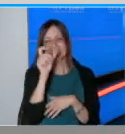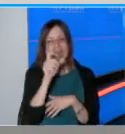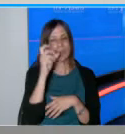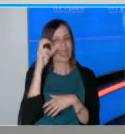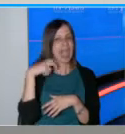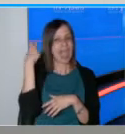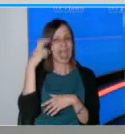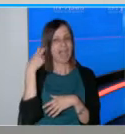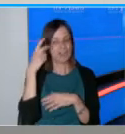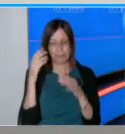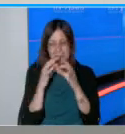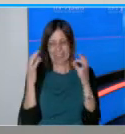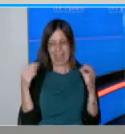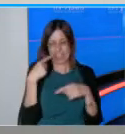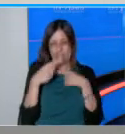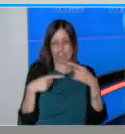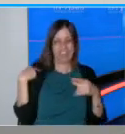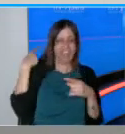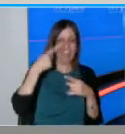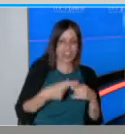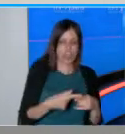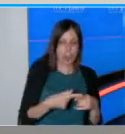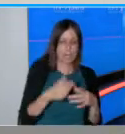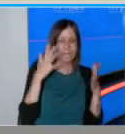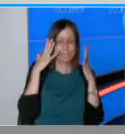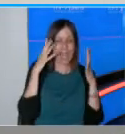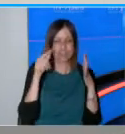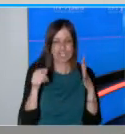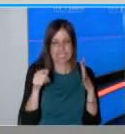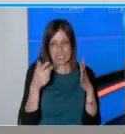ערבים מתחילת השנה עד היום. הרעש הזה